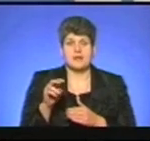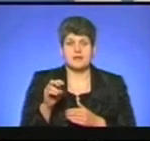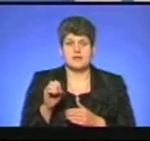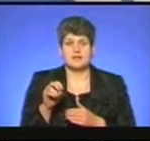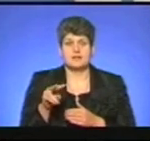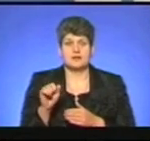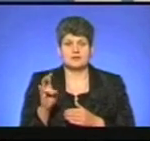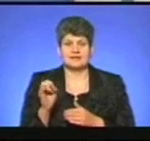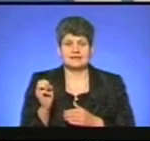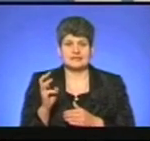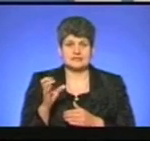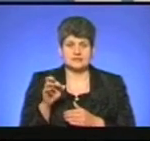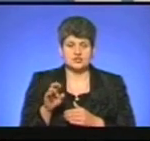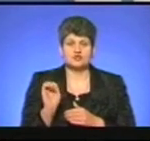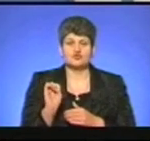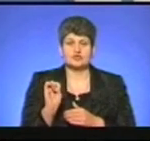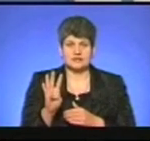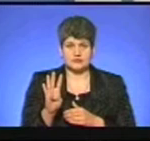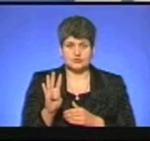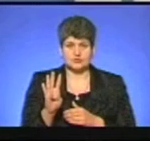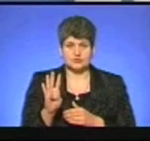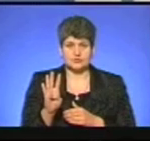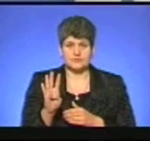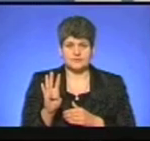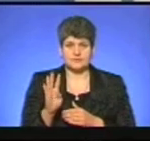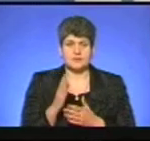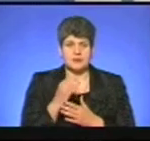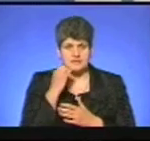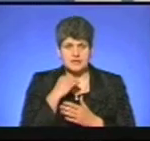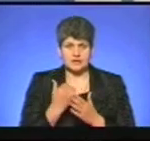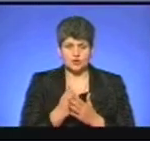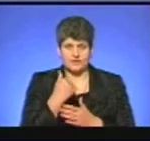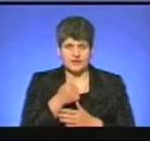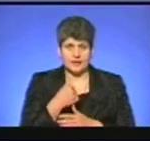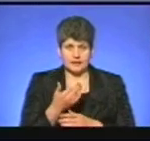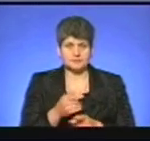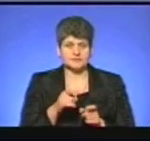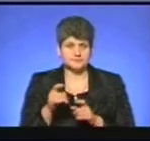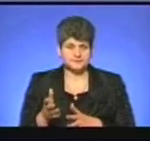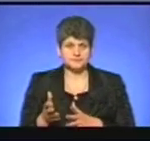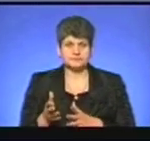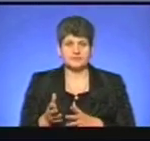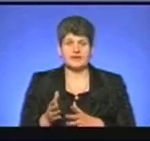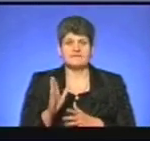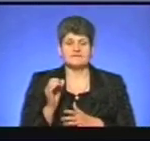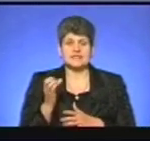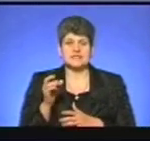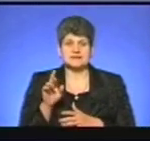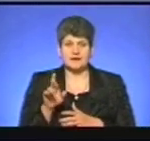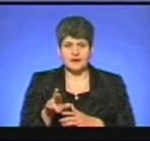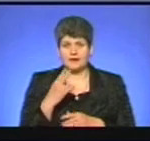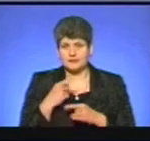січня, 14-го маємо Старий Новий рік, переходимо у Василя з